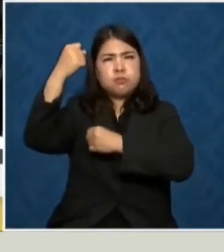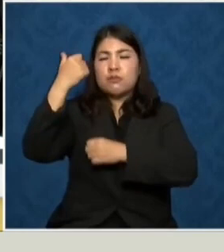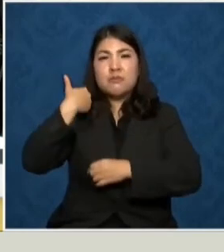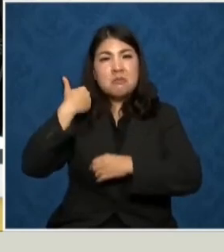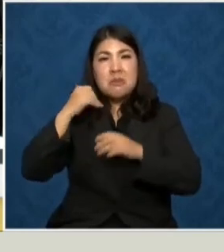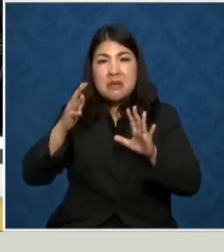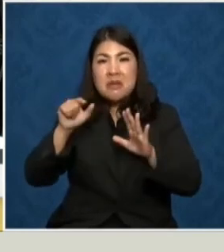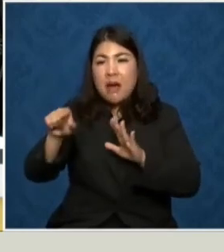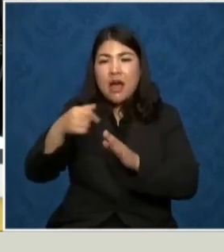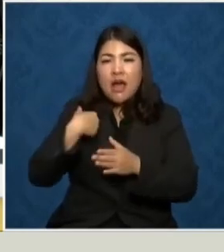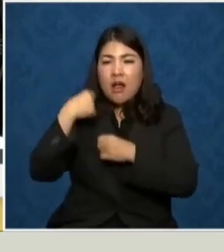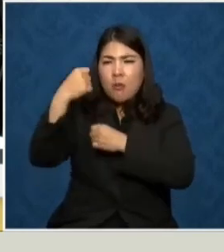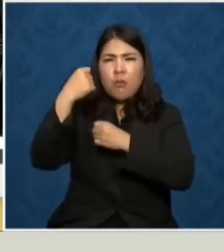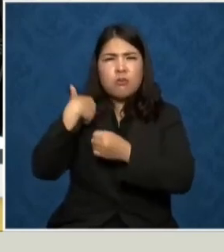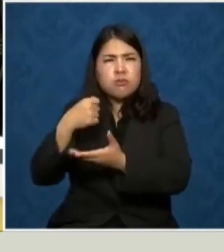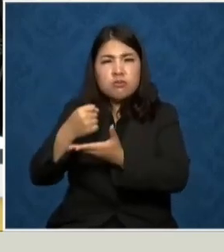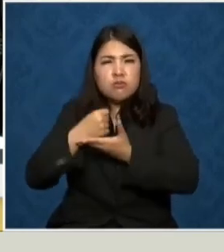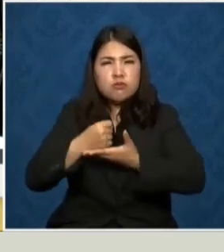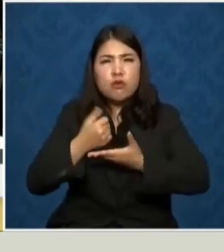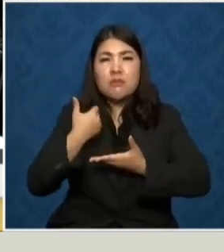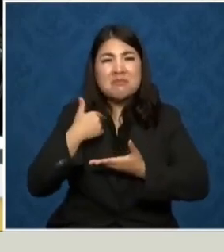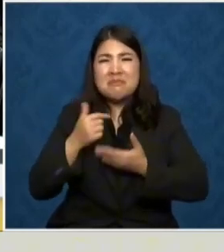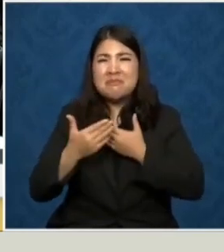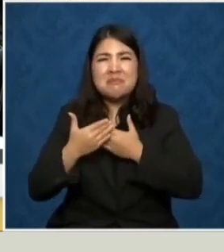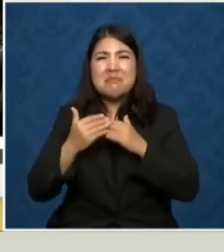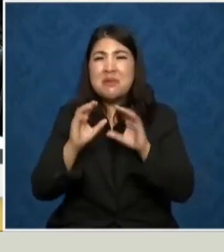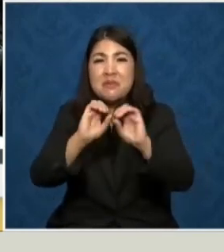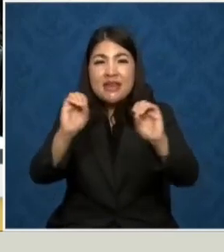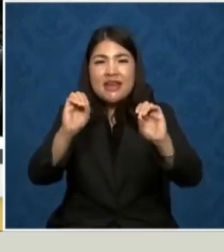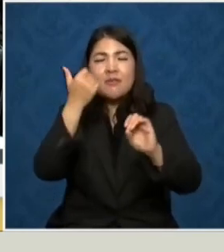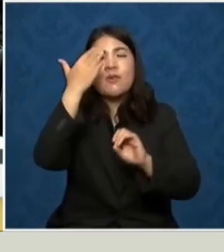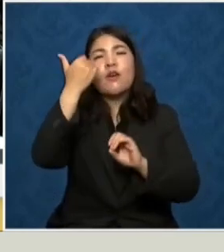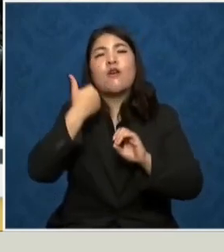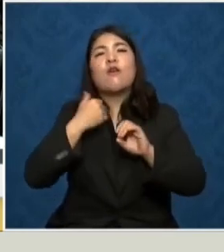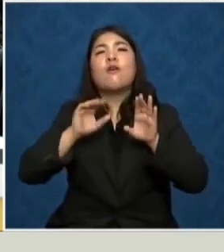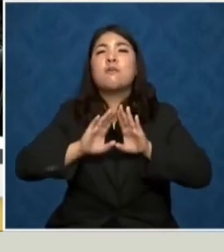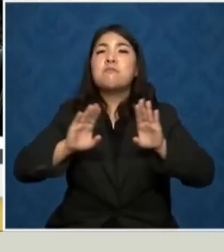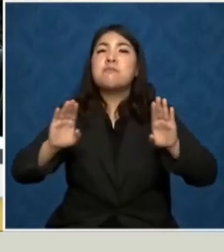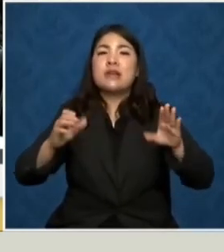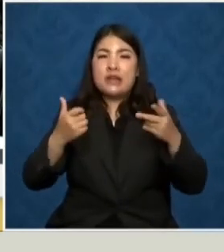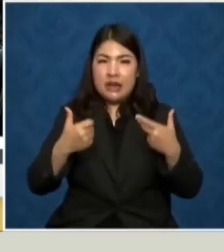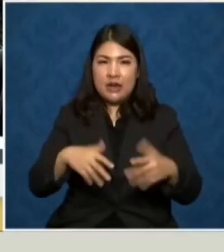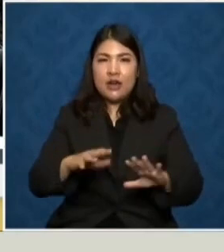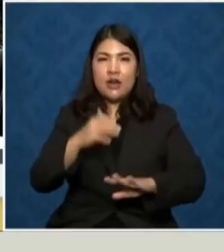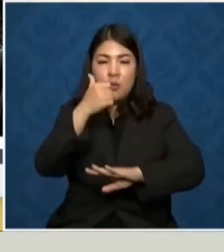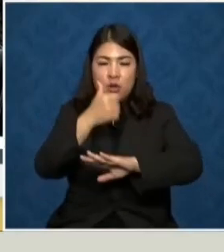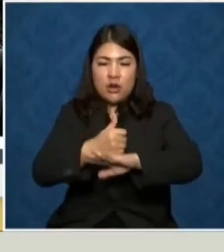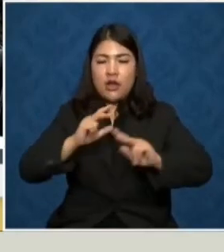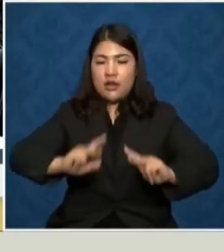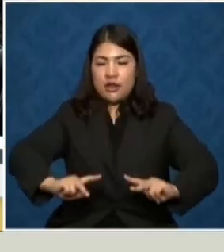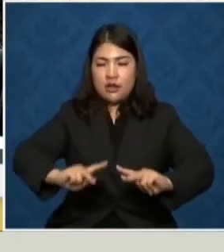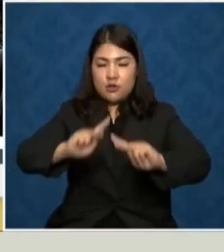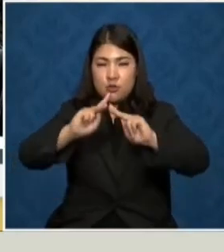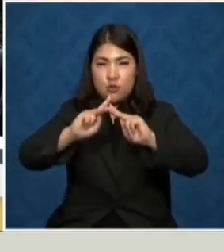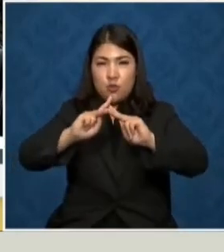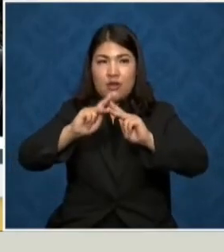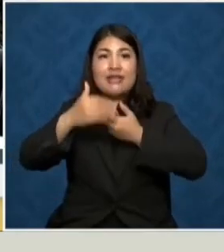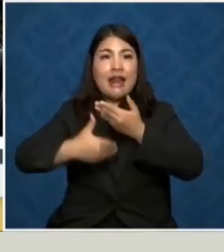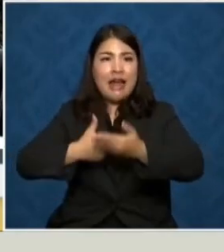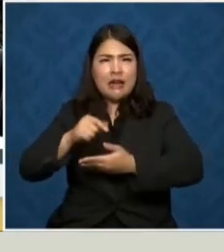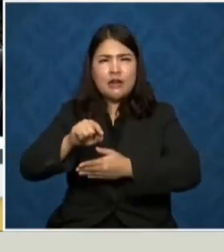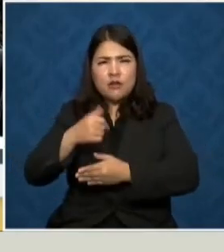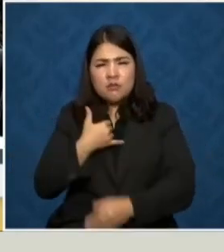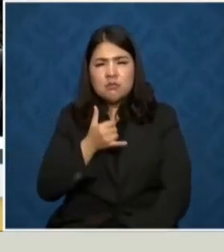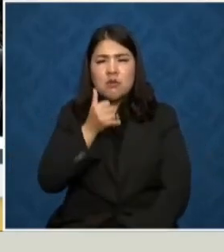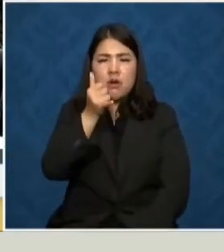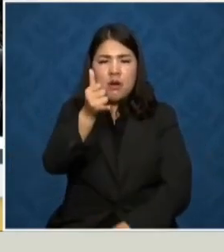ขอร้องให้รัฐบาลช่วยเหลือเพราะว่าอะไรเพราะมีการเปิดตลาดท่านรัฐมนตรีพาณิชย์เองซึ่งกำกับดูแลเรื่องนี้อยู่ก็มีการเดินทาง